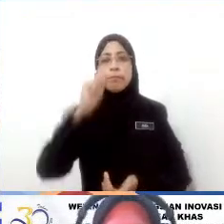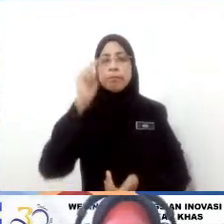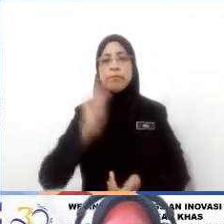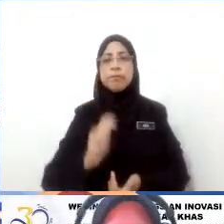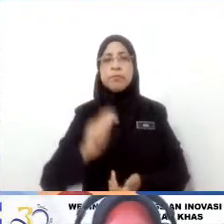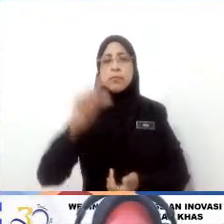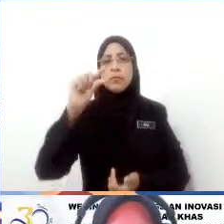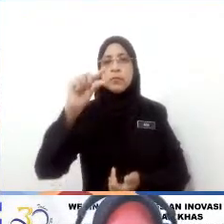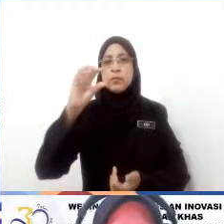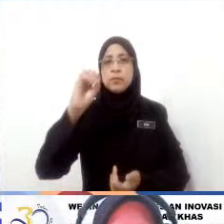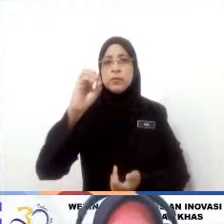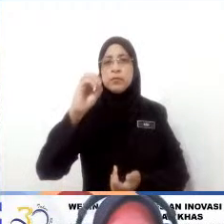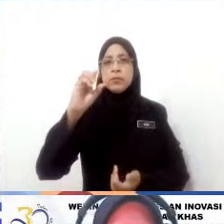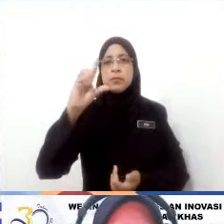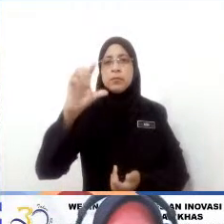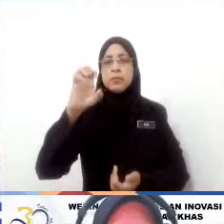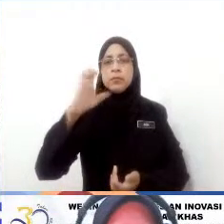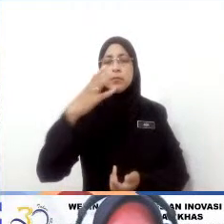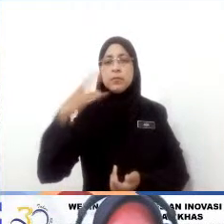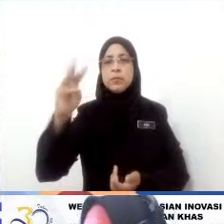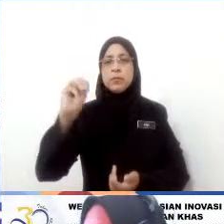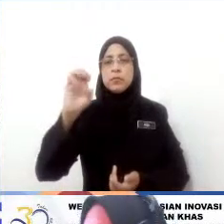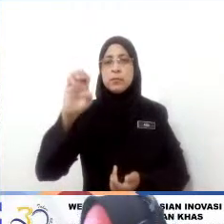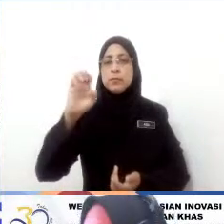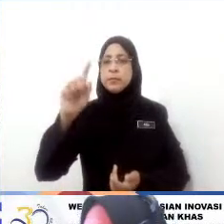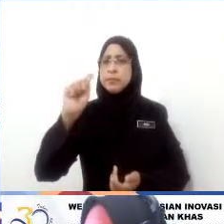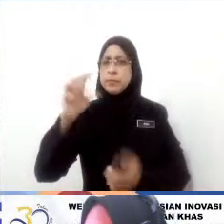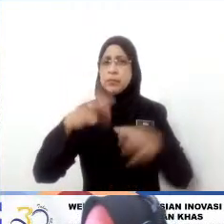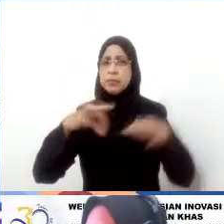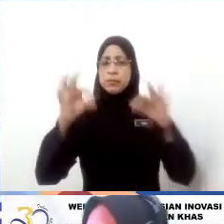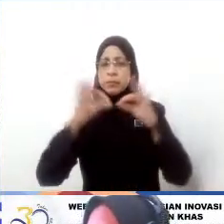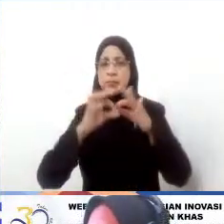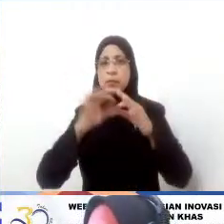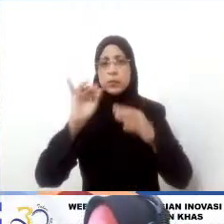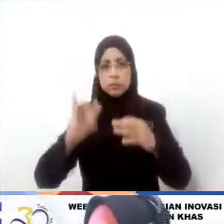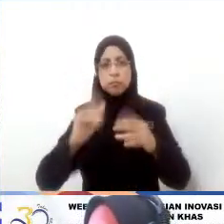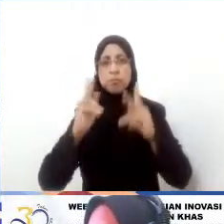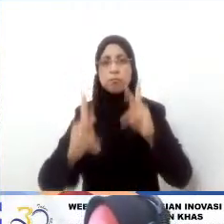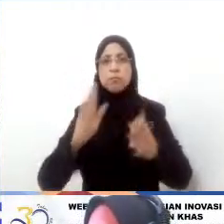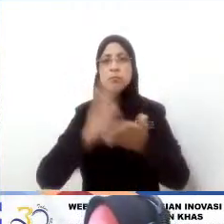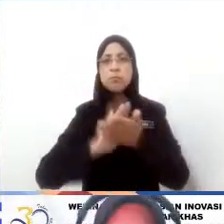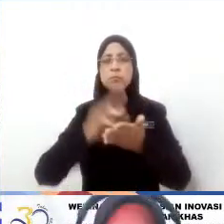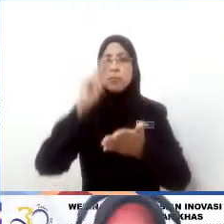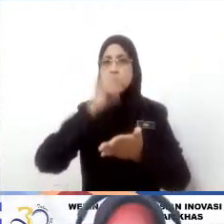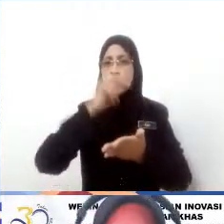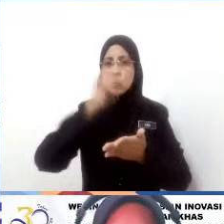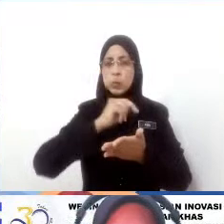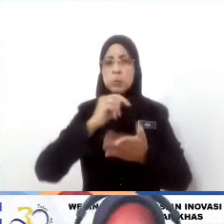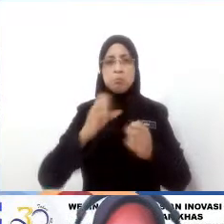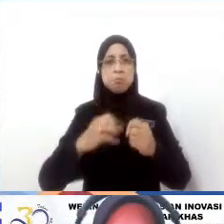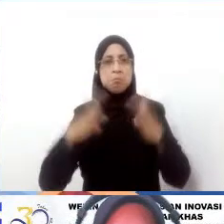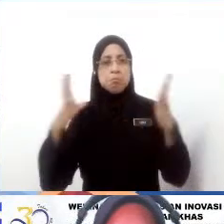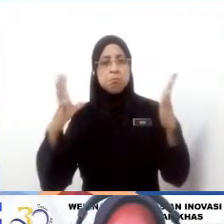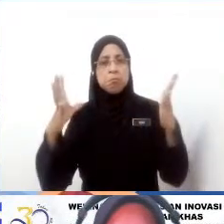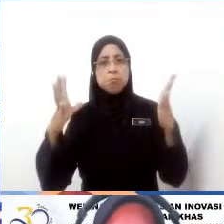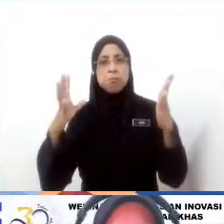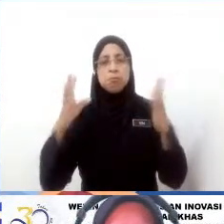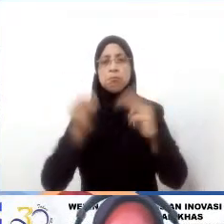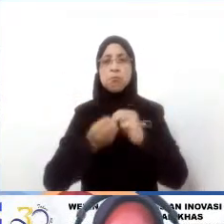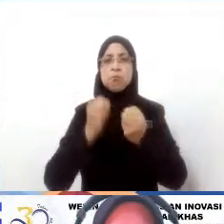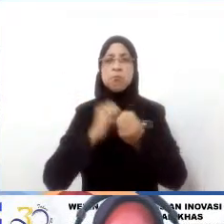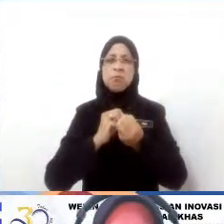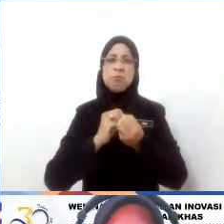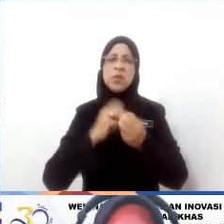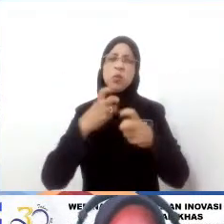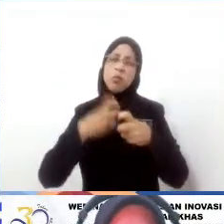Betul. Saya cakap kalau sekolah normal, kalau sekolah normal banyak sangat isu. Kadang-kadang alah tak boleh guna Google